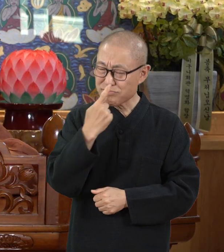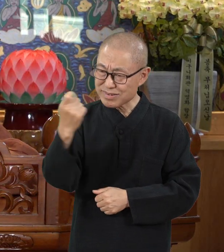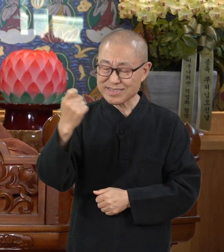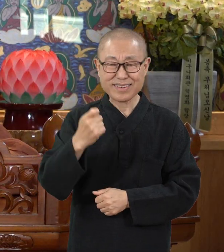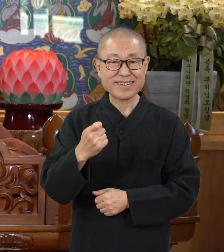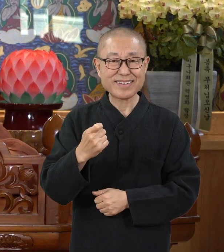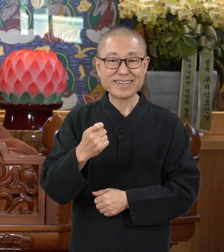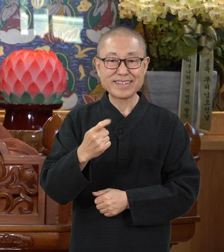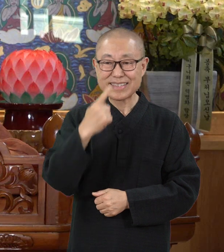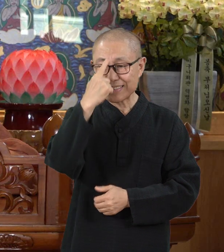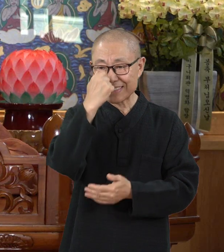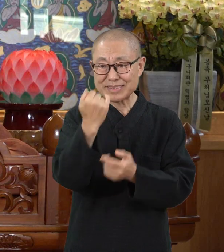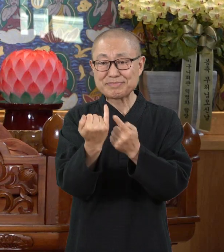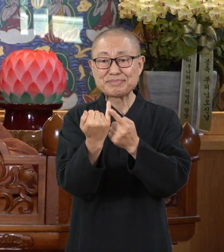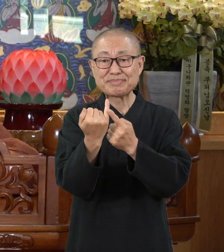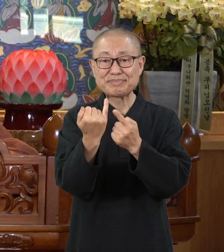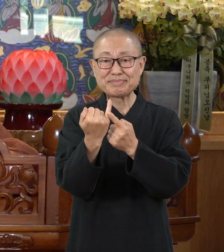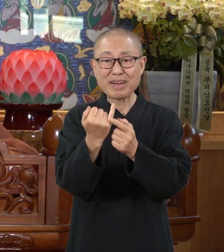비구니의 출가도